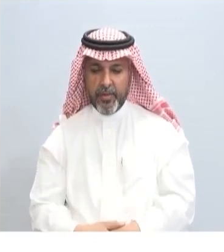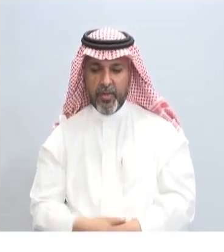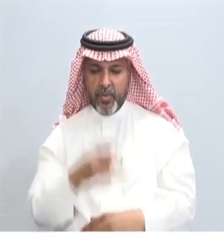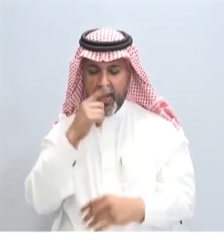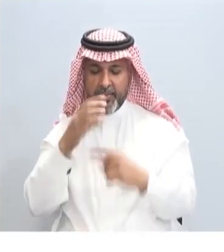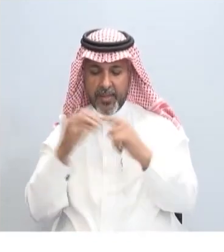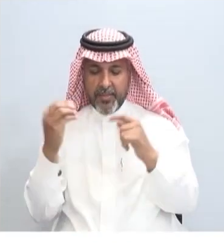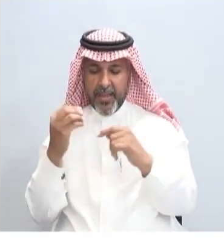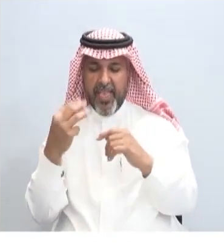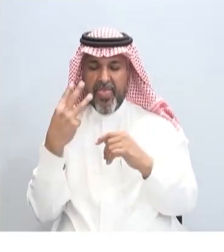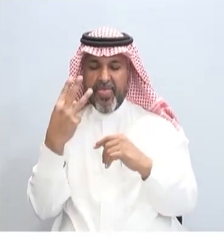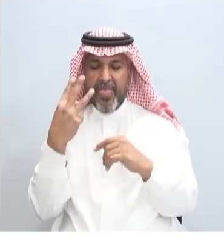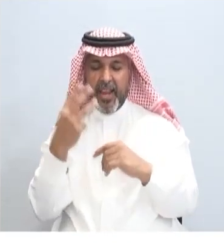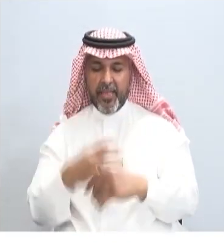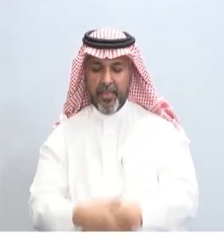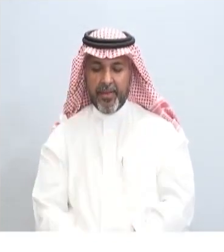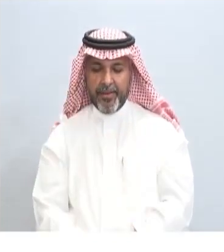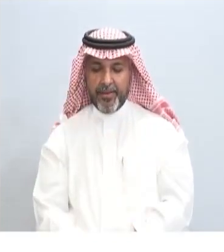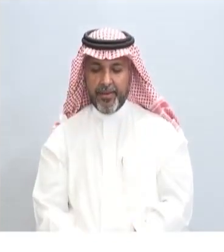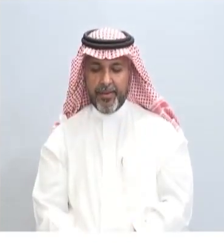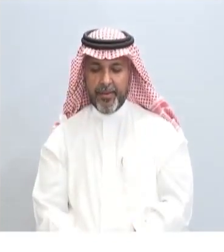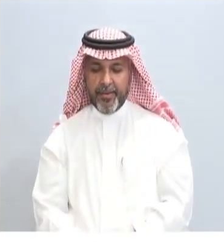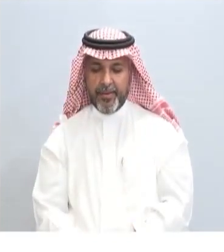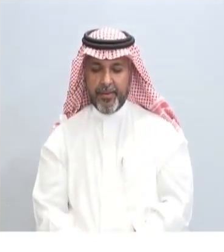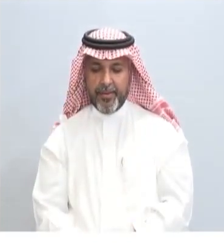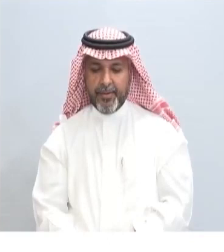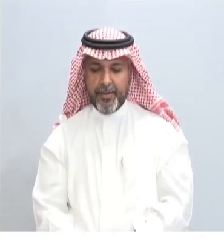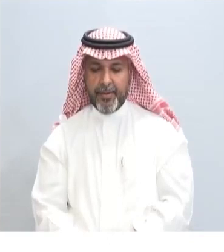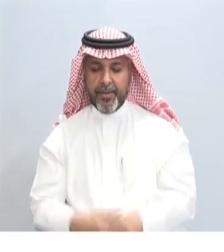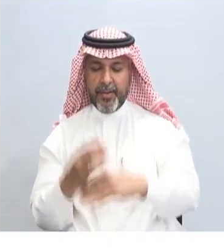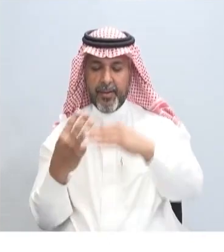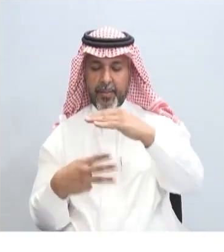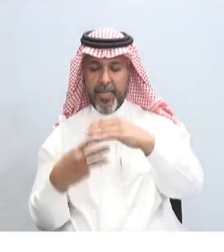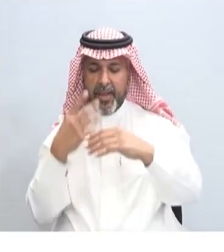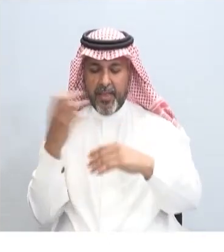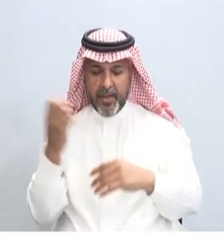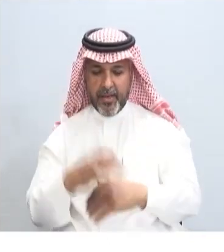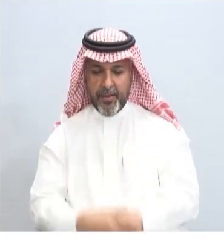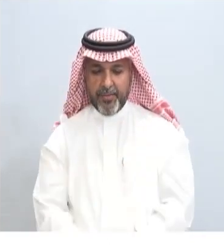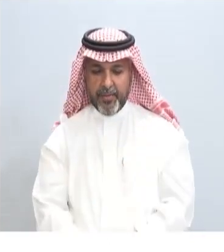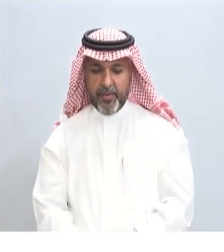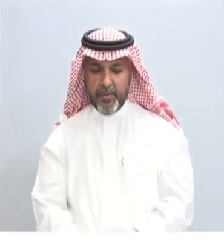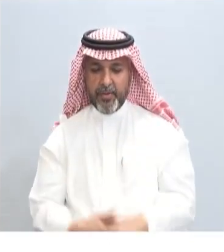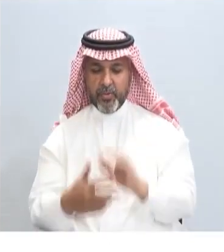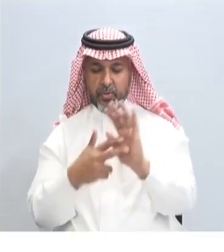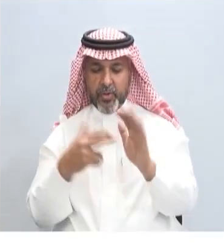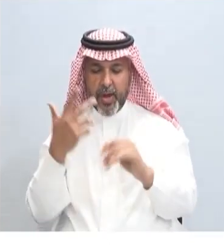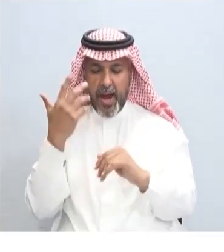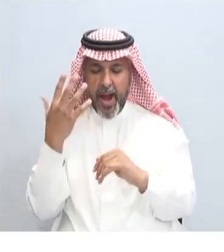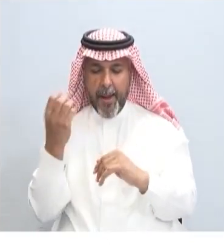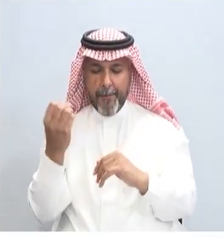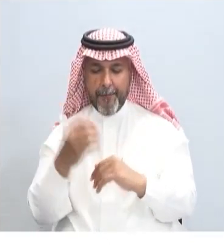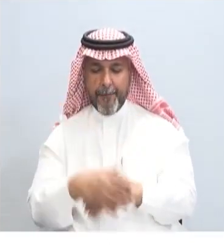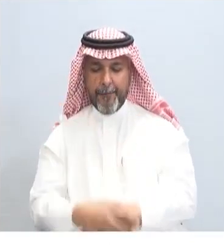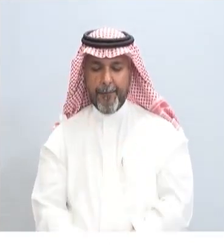التقاطع فهو ثلاثه عناصر التقاطع هنا عندي ثلاثه عناصر من من اصل 30 فيصير عندك الناتج 6 +